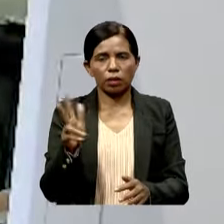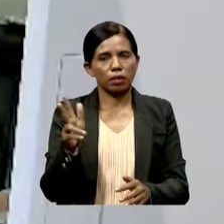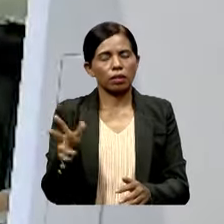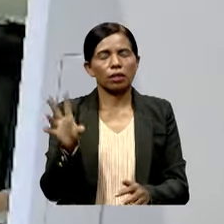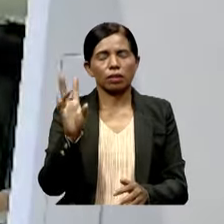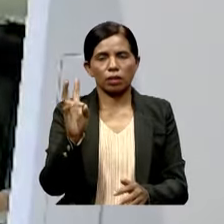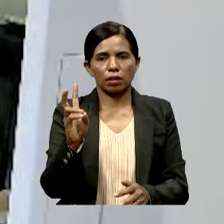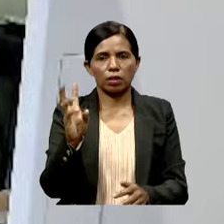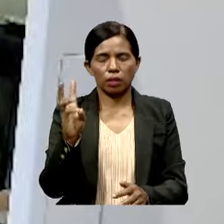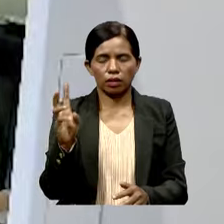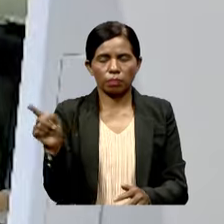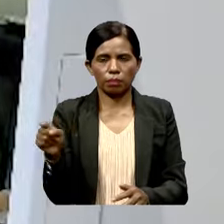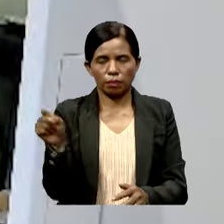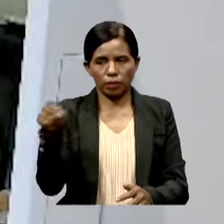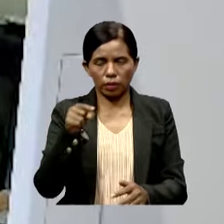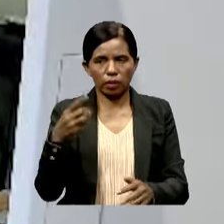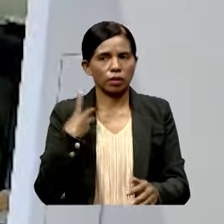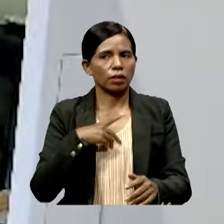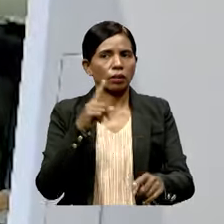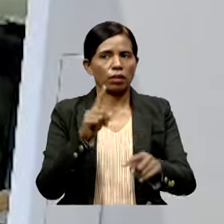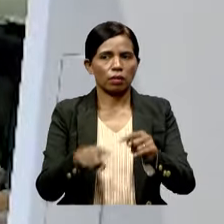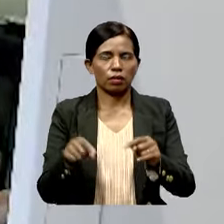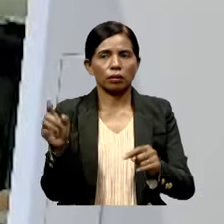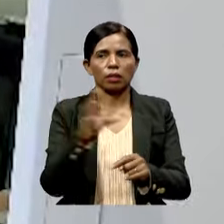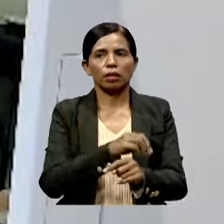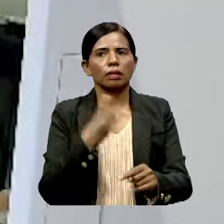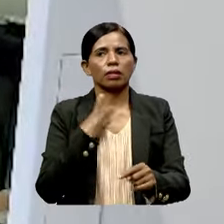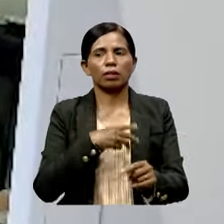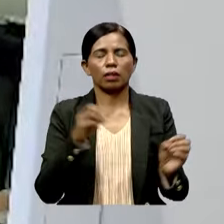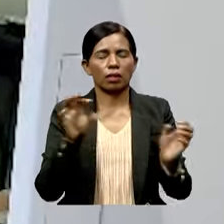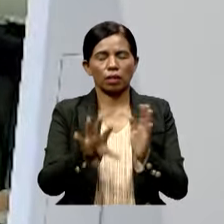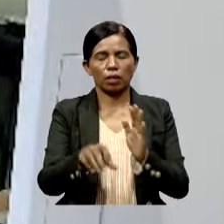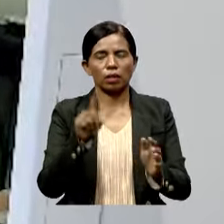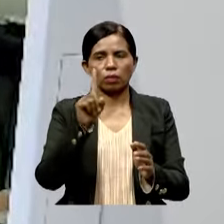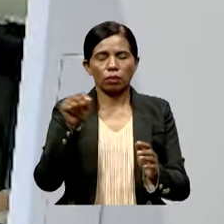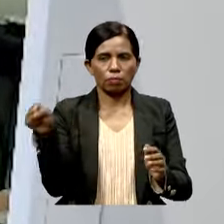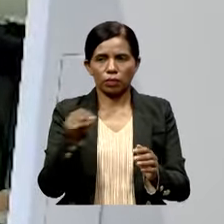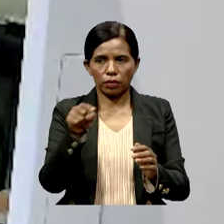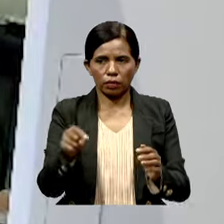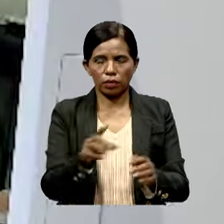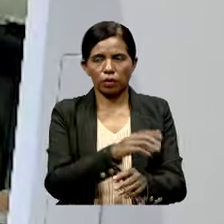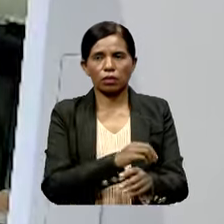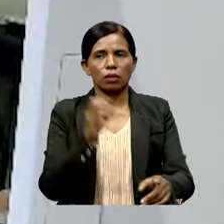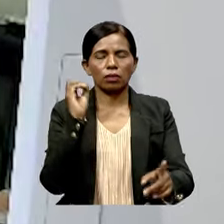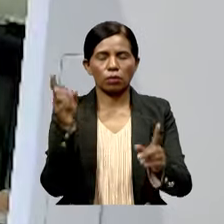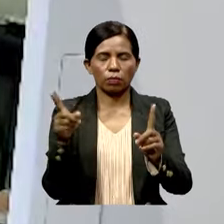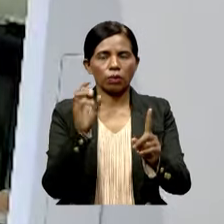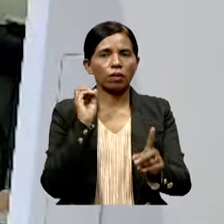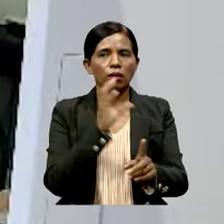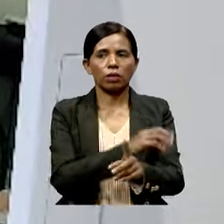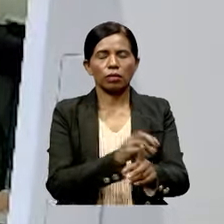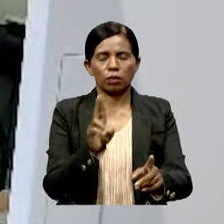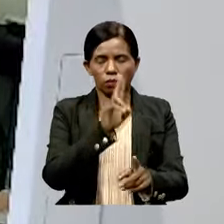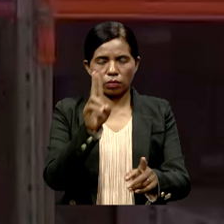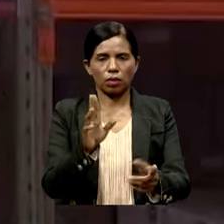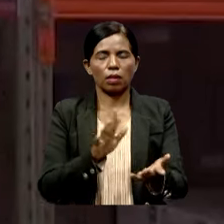0,36%. Ebe tuir metas nebe ita label 5%, ebe ita lahetan 1% antau ida ne parte positivo ida ba ita hori bela halo jestan ba